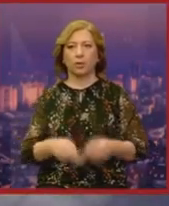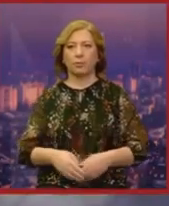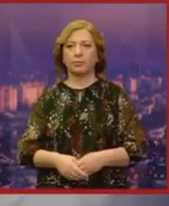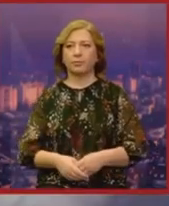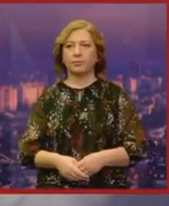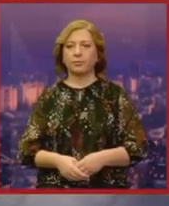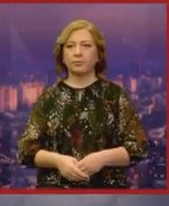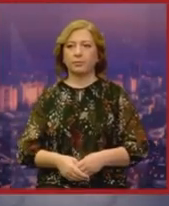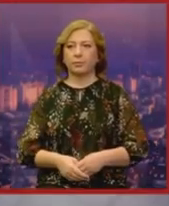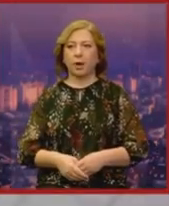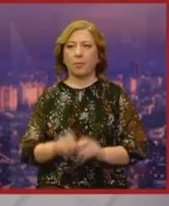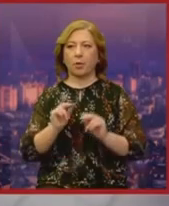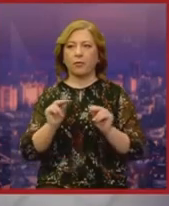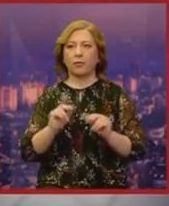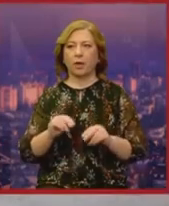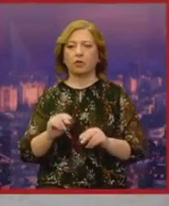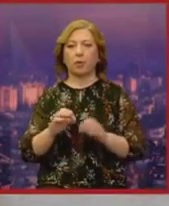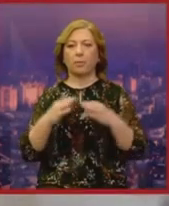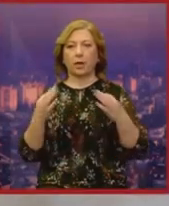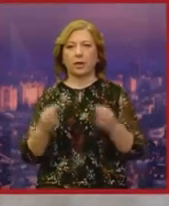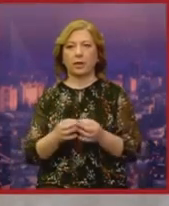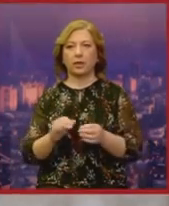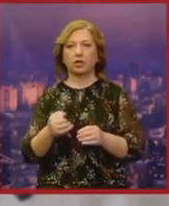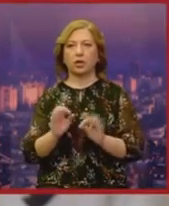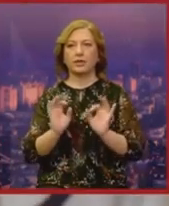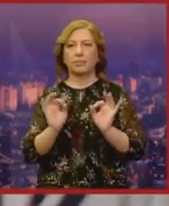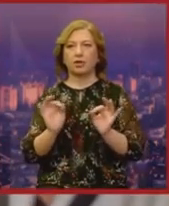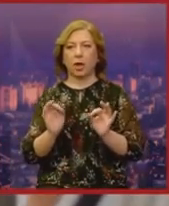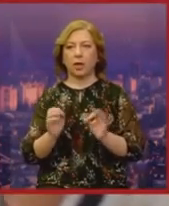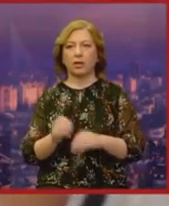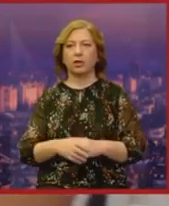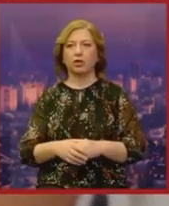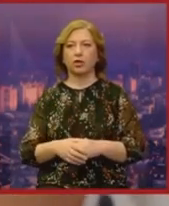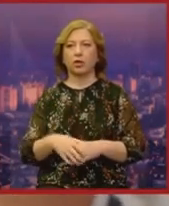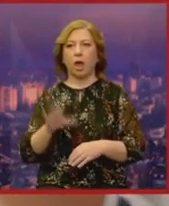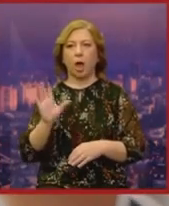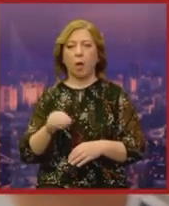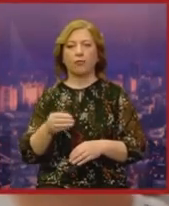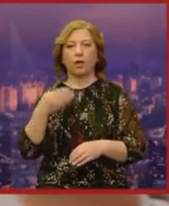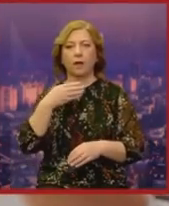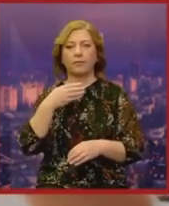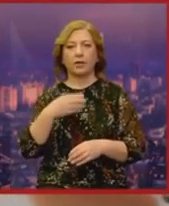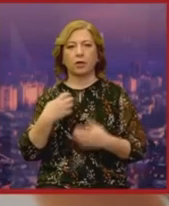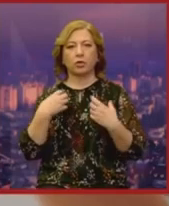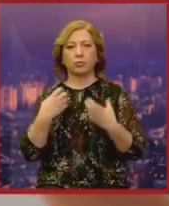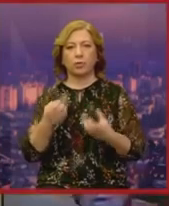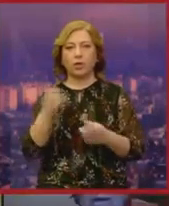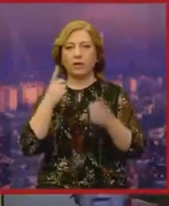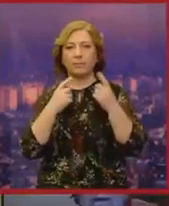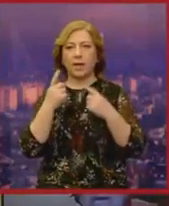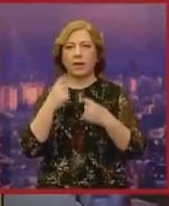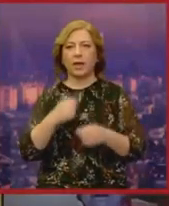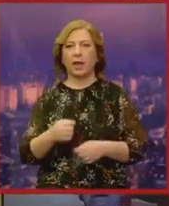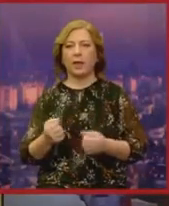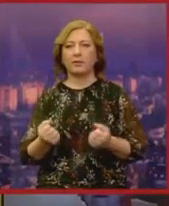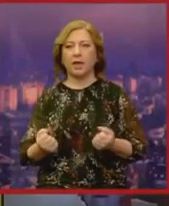ocazia evenimentului, cadrele didactice, părinții și specialiștii din domeniul educației au avut oportunitatea să-și îmbogățească experiența în